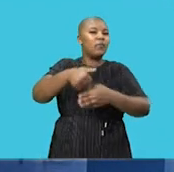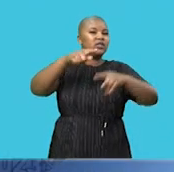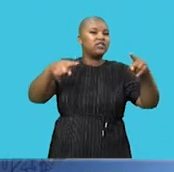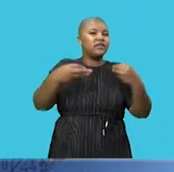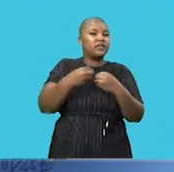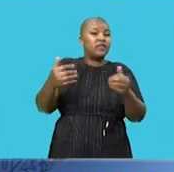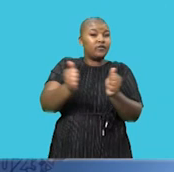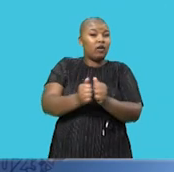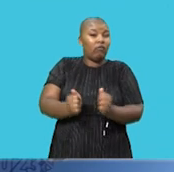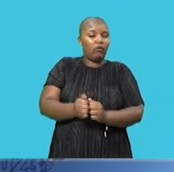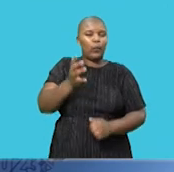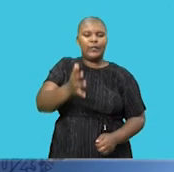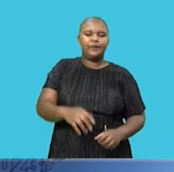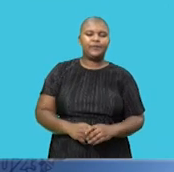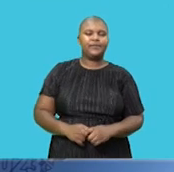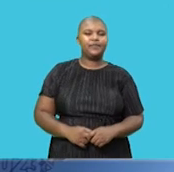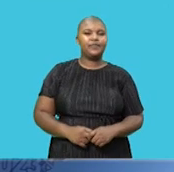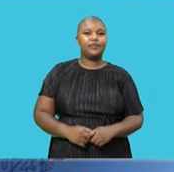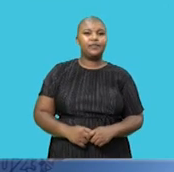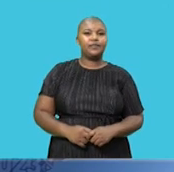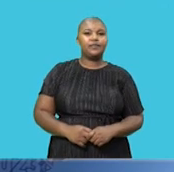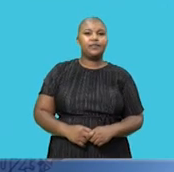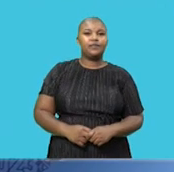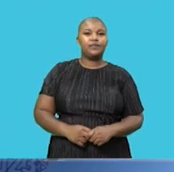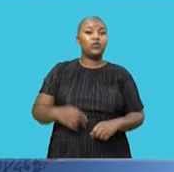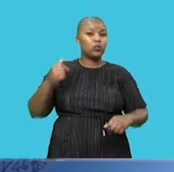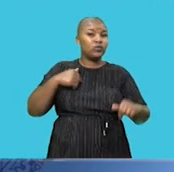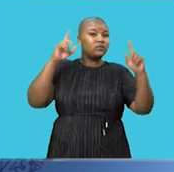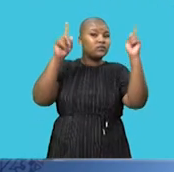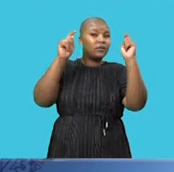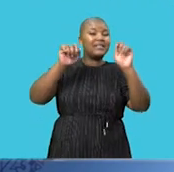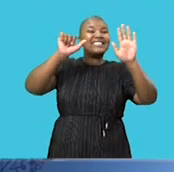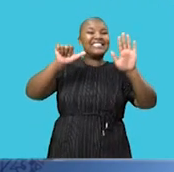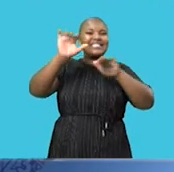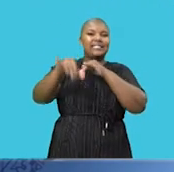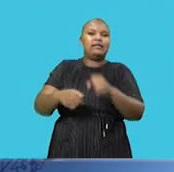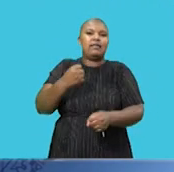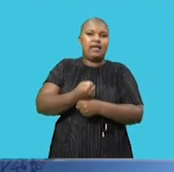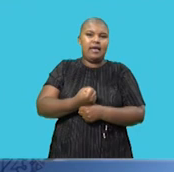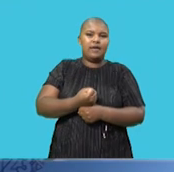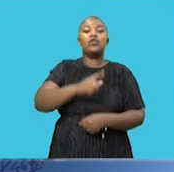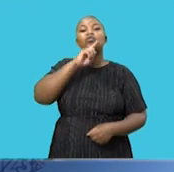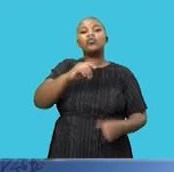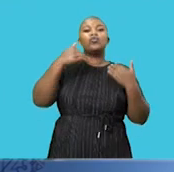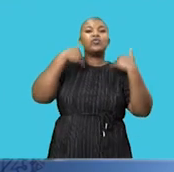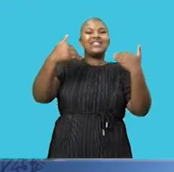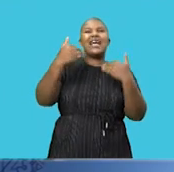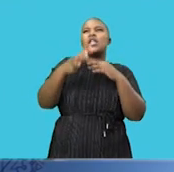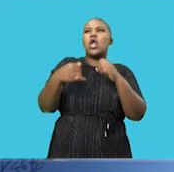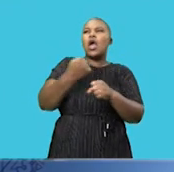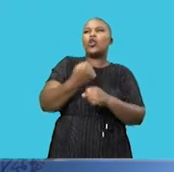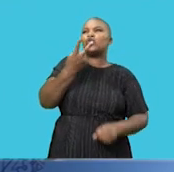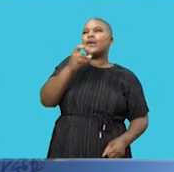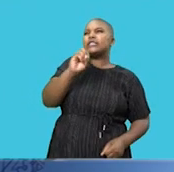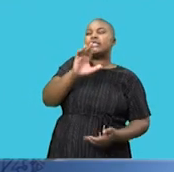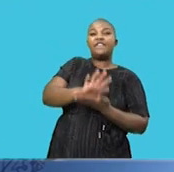ingxenye yawo. We are celebrating the sixth year. It started in 2015,